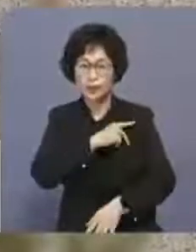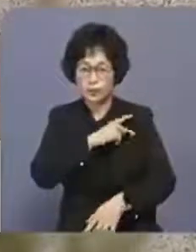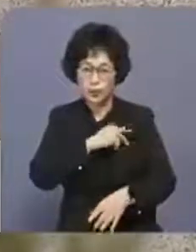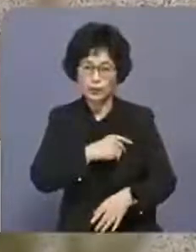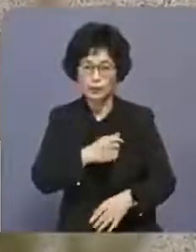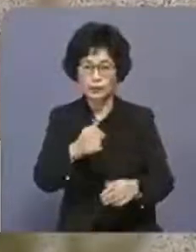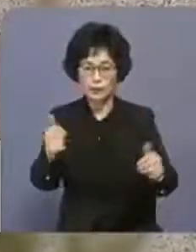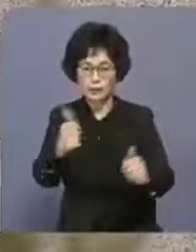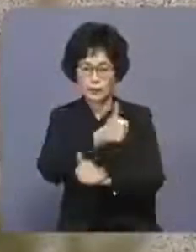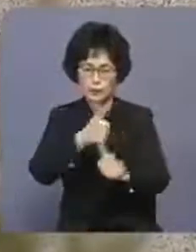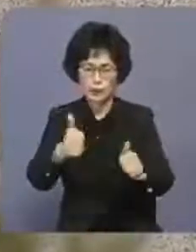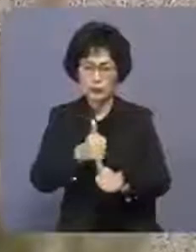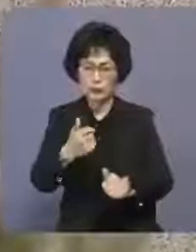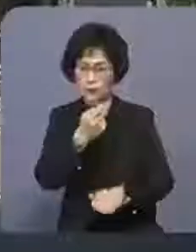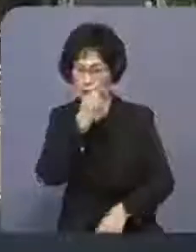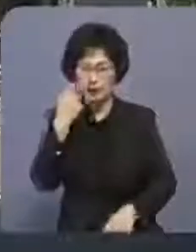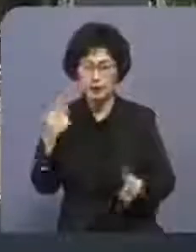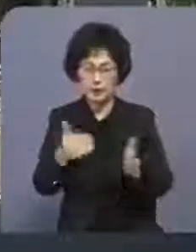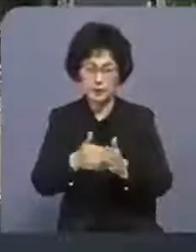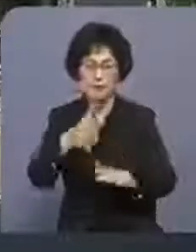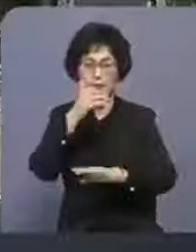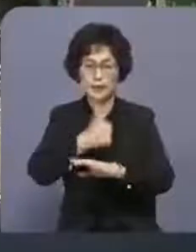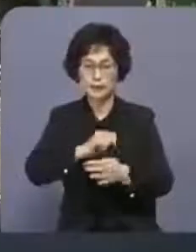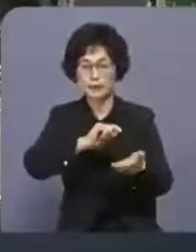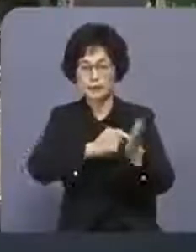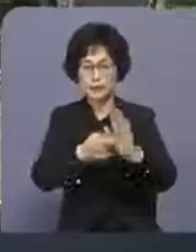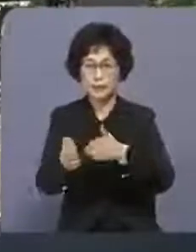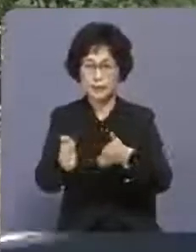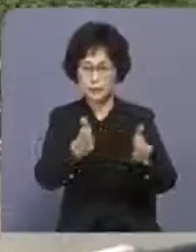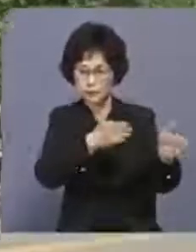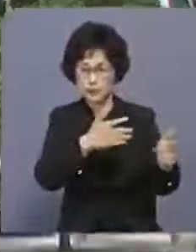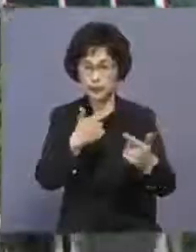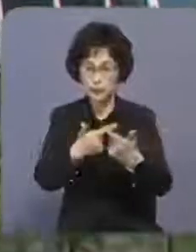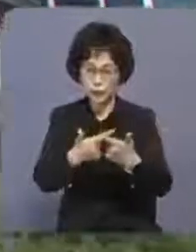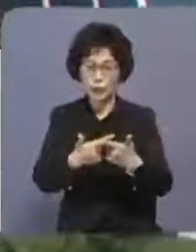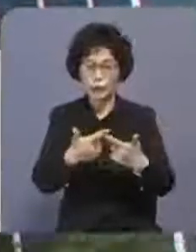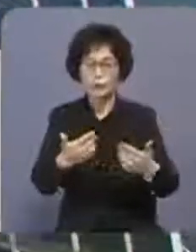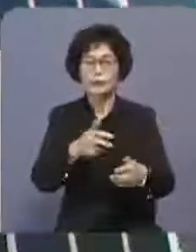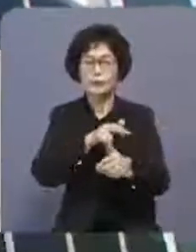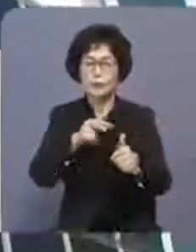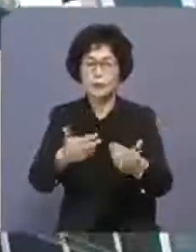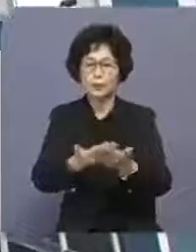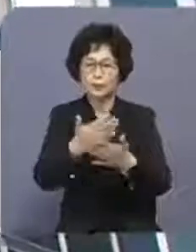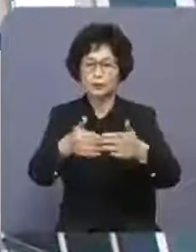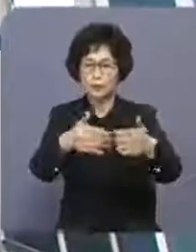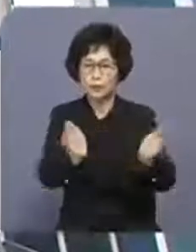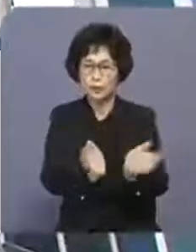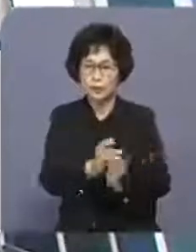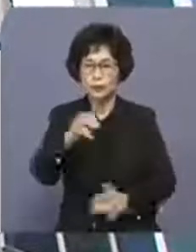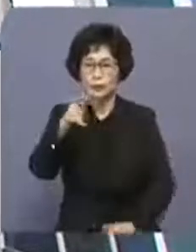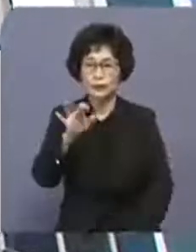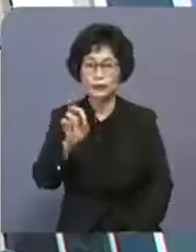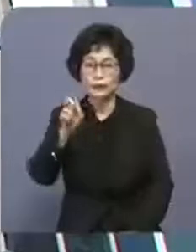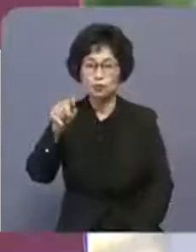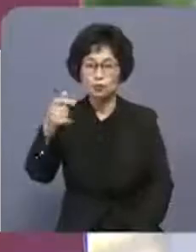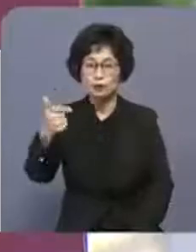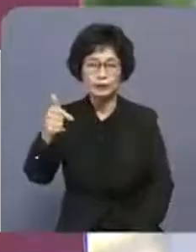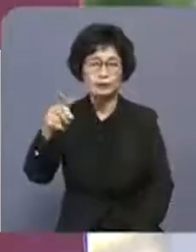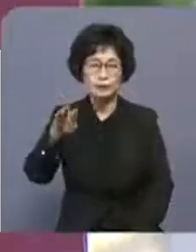거친 뒤 최종 임명됩니다. 또 부산정보산업진흥원장에는 정문석 본부장이 내부 승진했으며